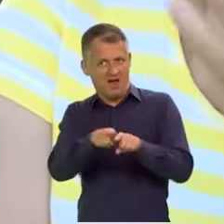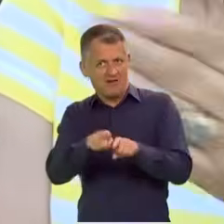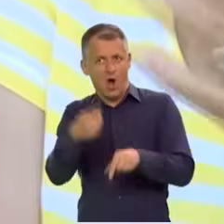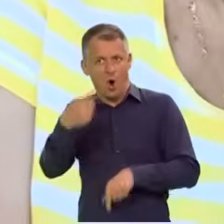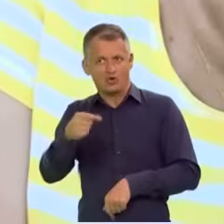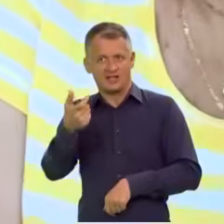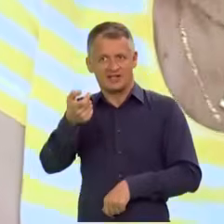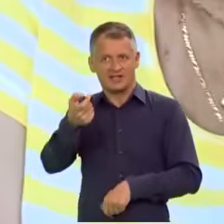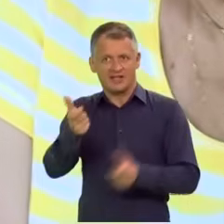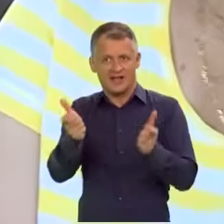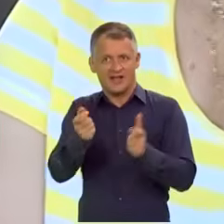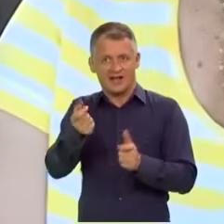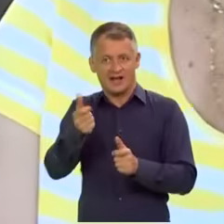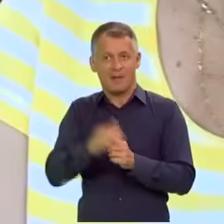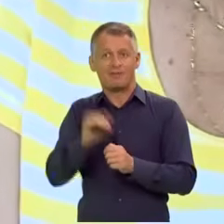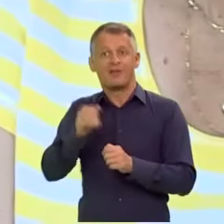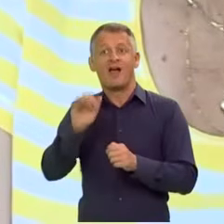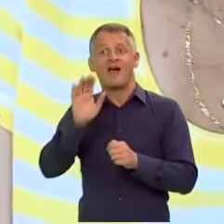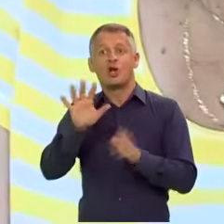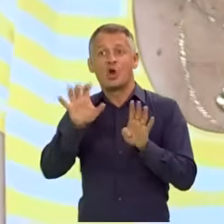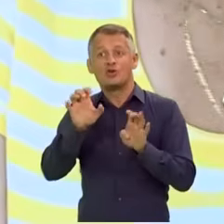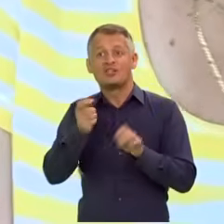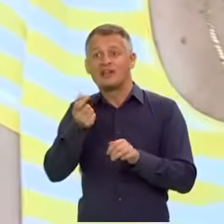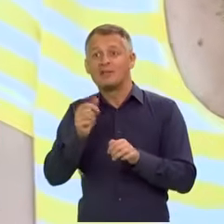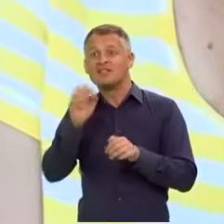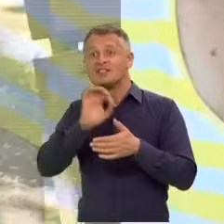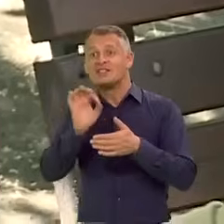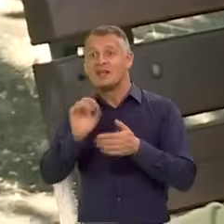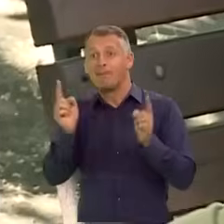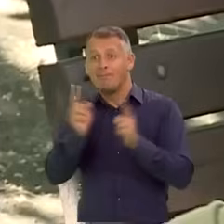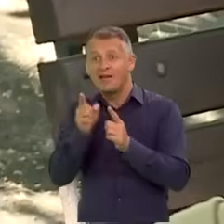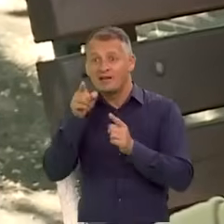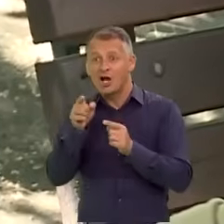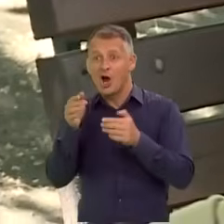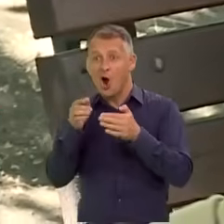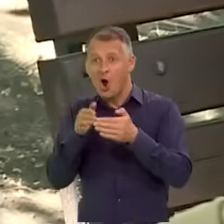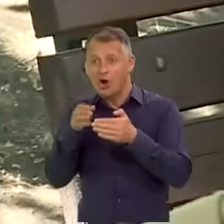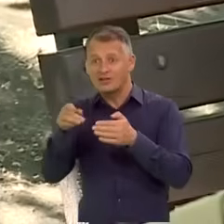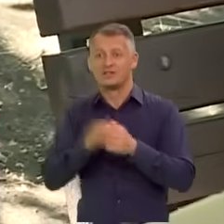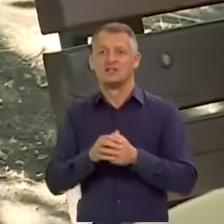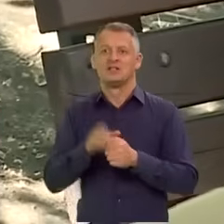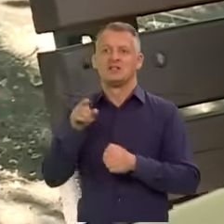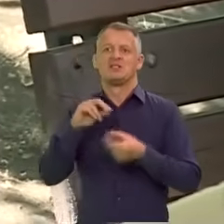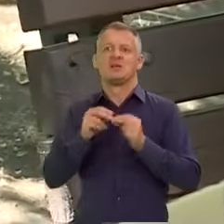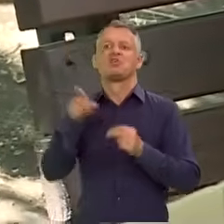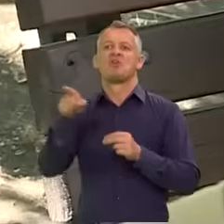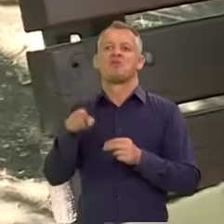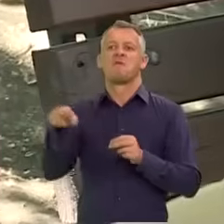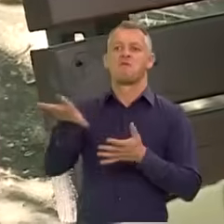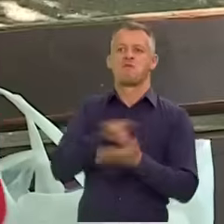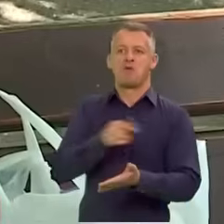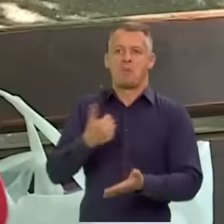are 90 de grame și scrie mititel într-un colț așa. Asta înseamnă că ne fură, da? Suntem furați, e